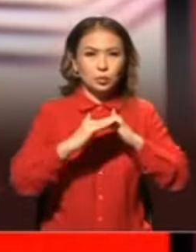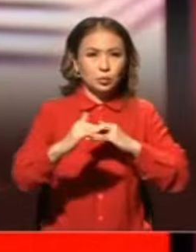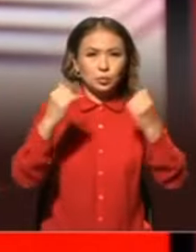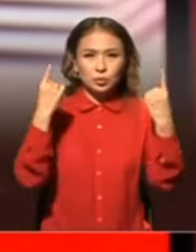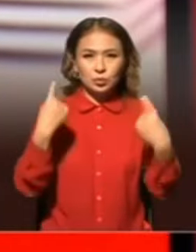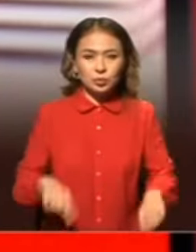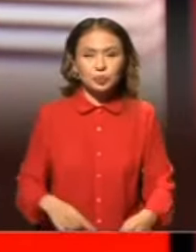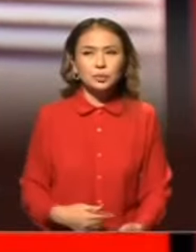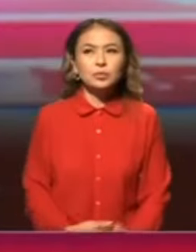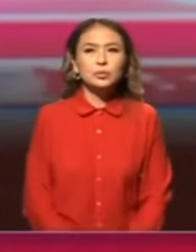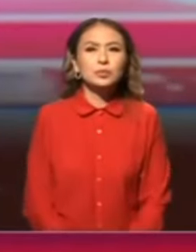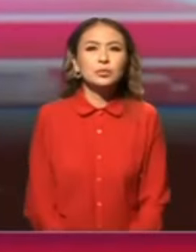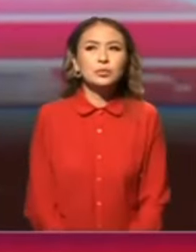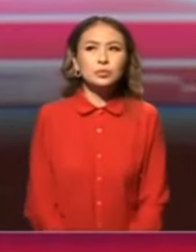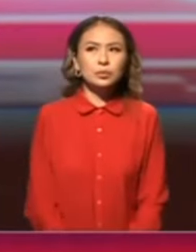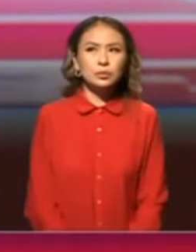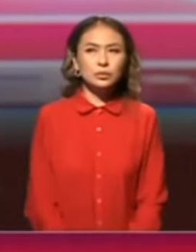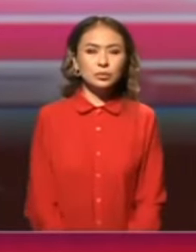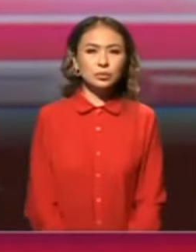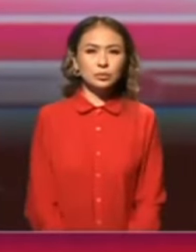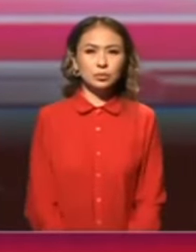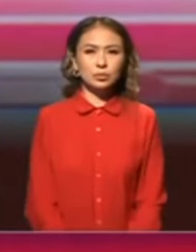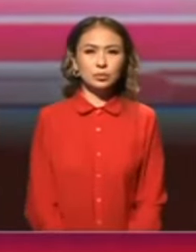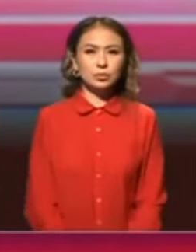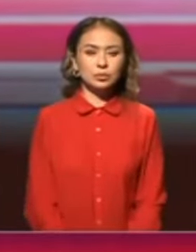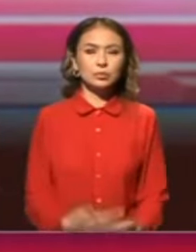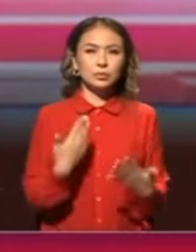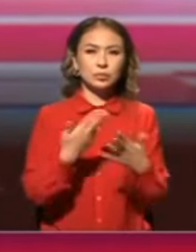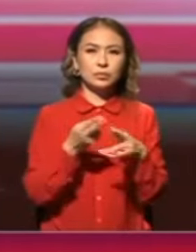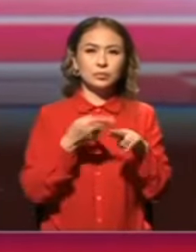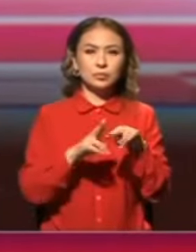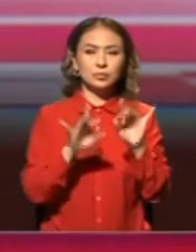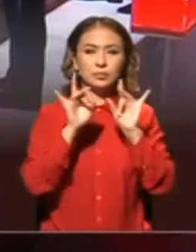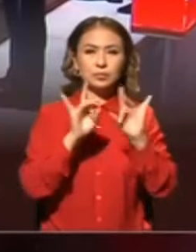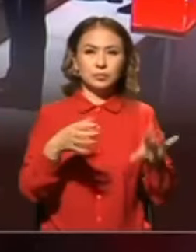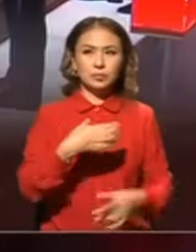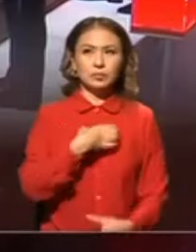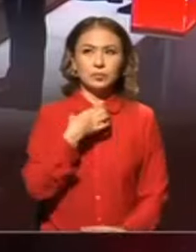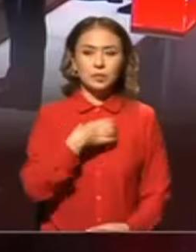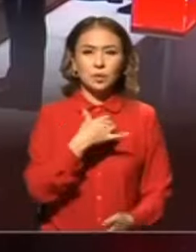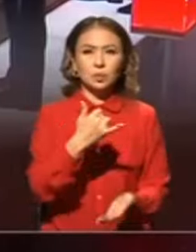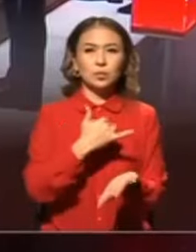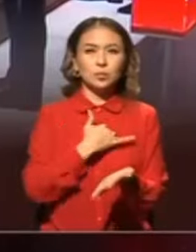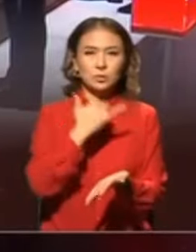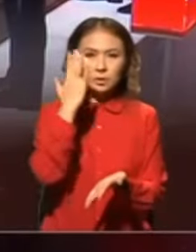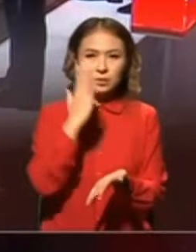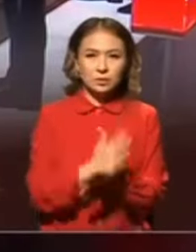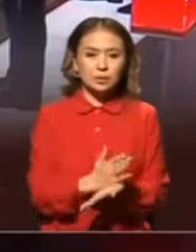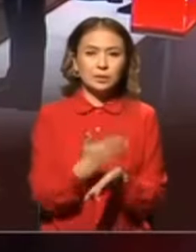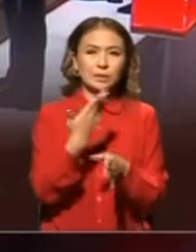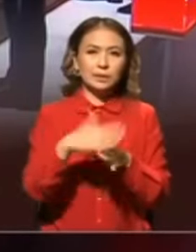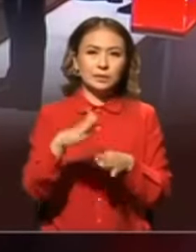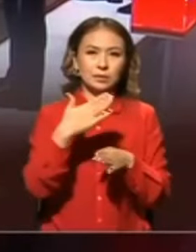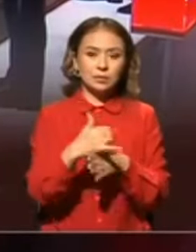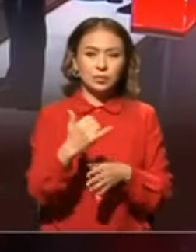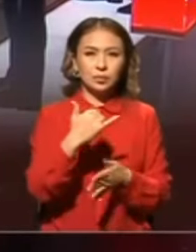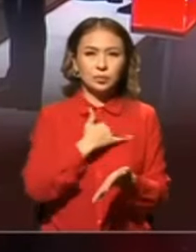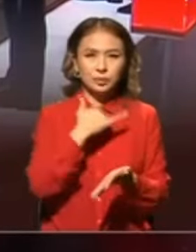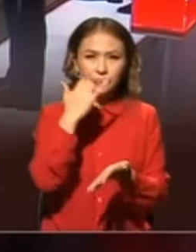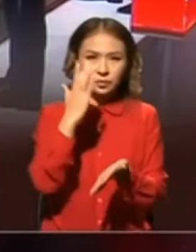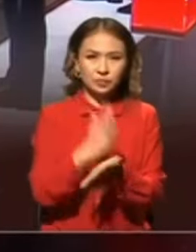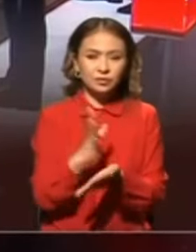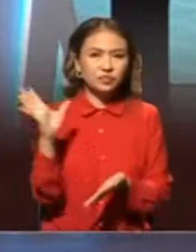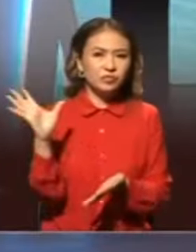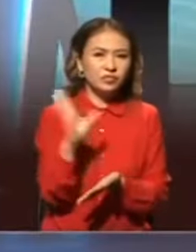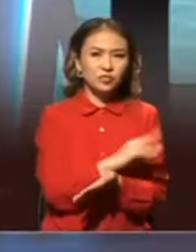ұсынысымыз. Неге енгізбейміз? Ерқанат мырза, бізде жаңағы айтып отқан сақтандыру жүйесі де бар, кредиттеу мәселесі де бар, барлығы